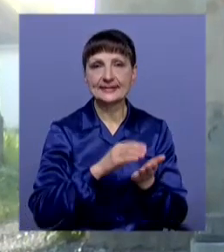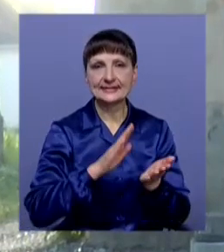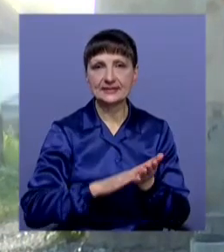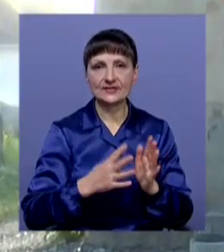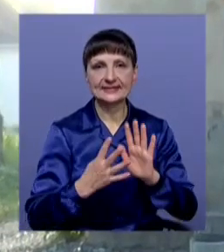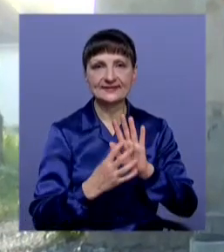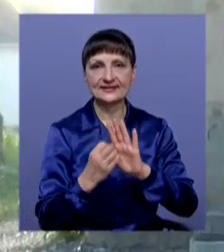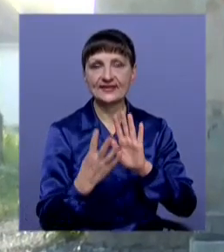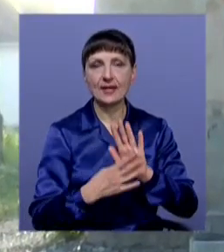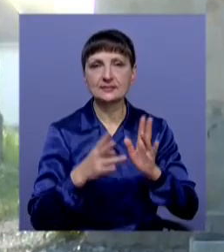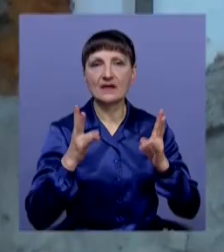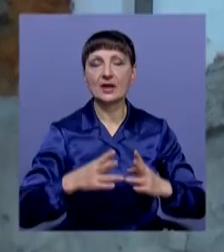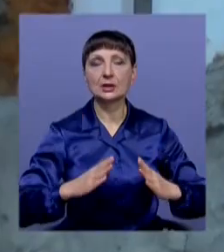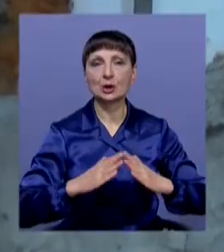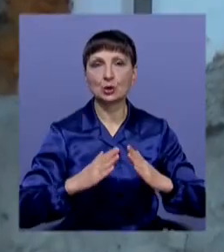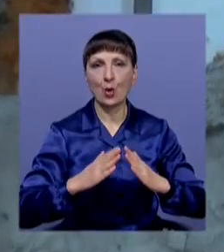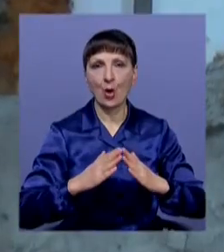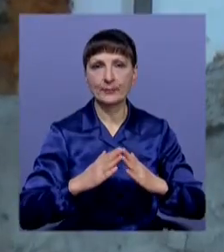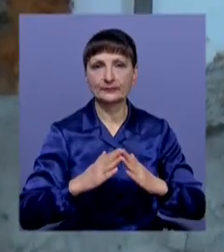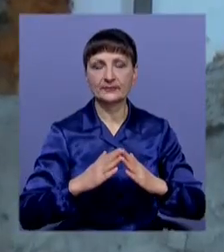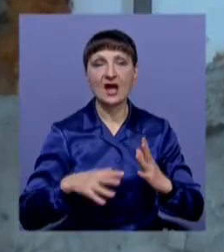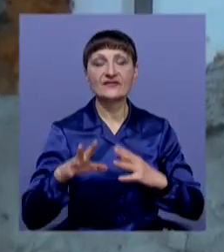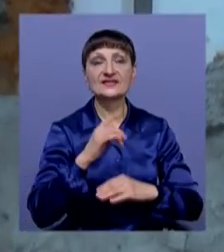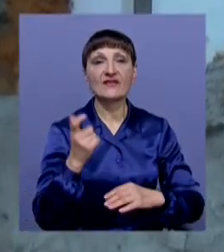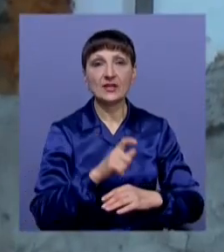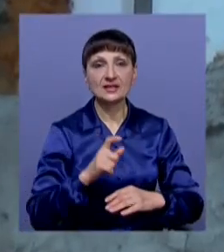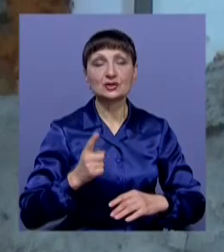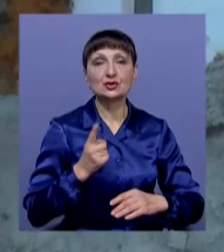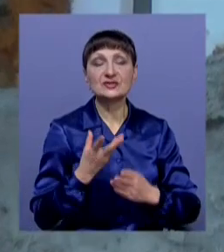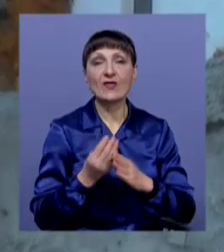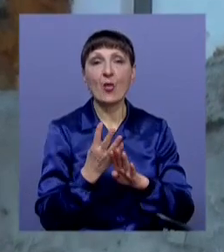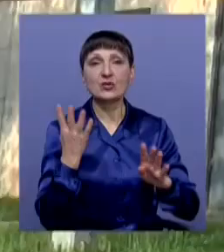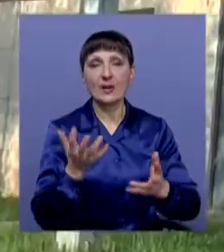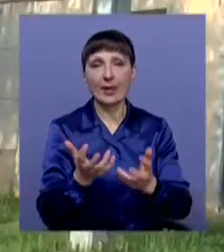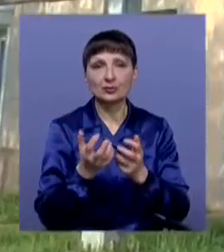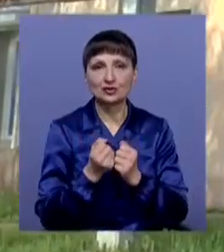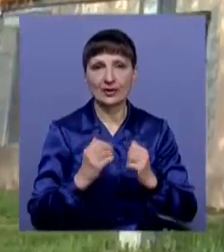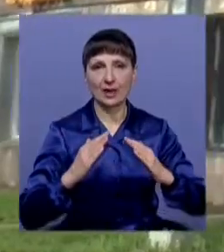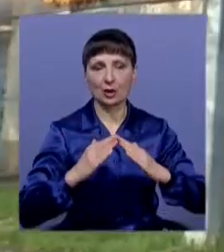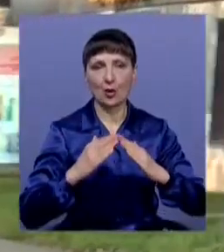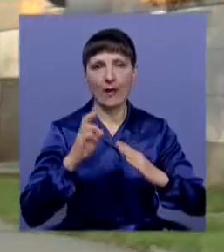зарегистрировано 19 аварийных многоквартирных домов. Все владельцы ждут своей очереди на получение